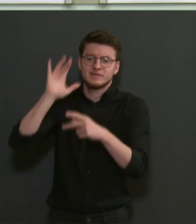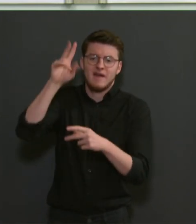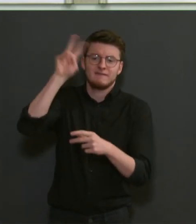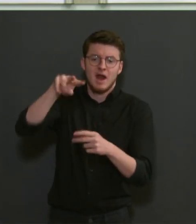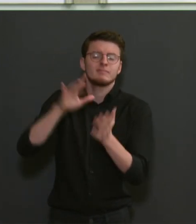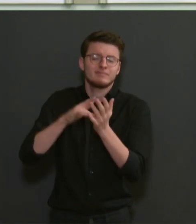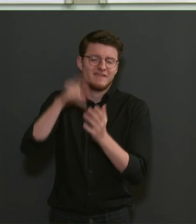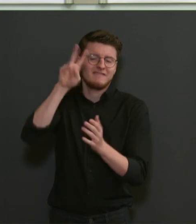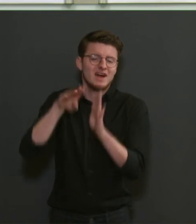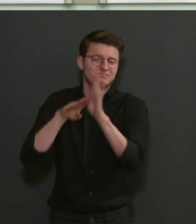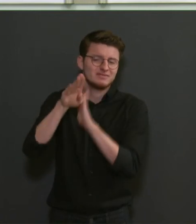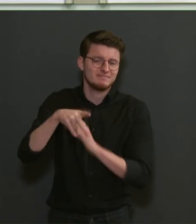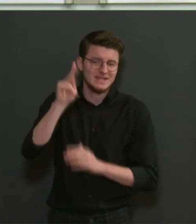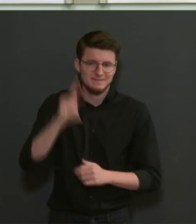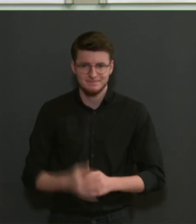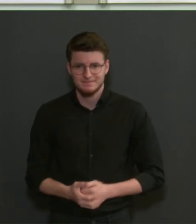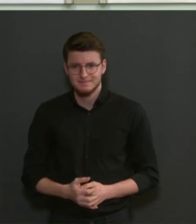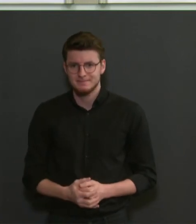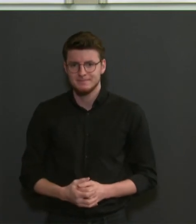Er liggen nu